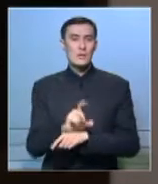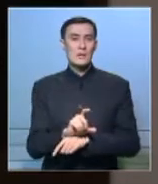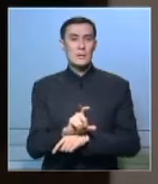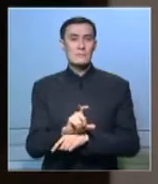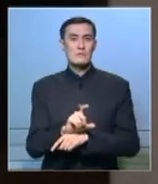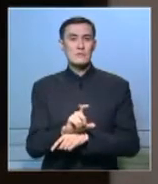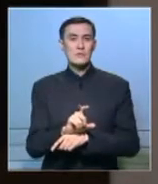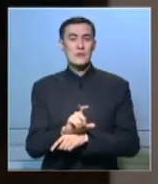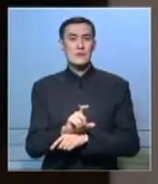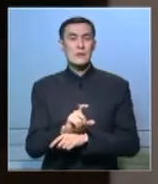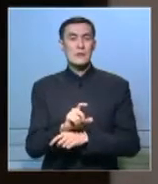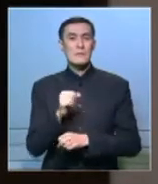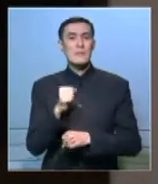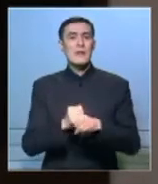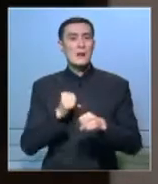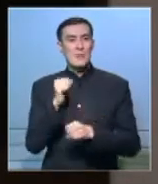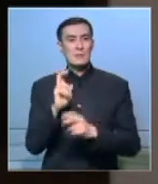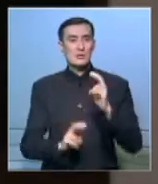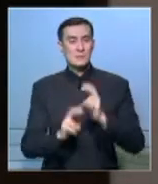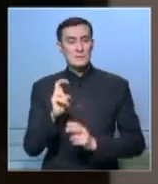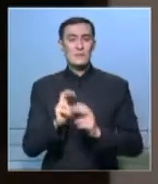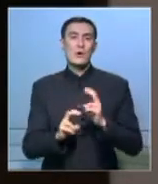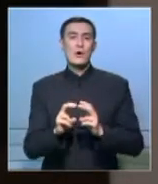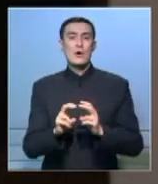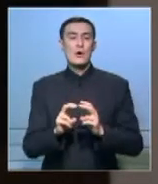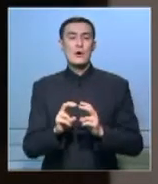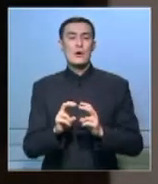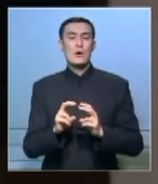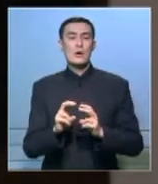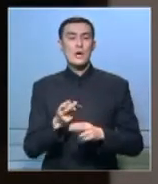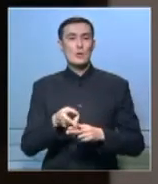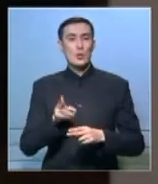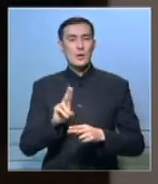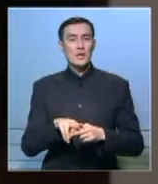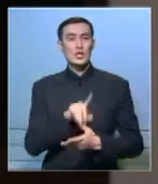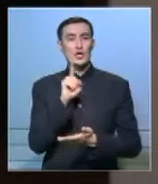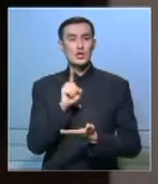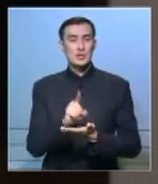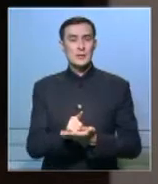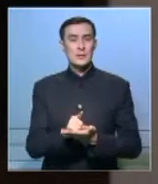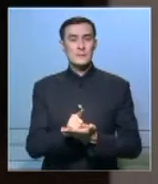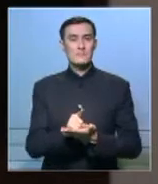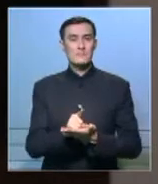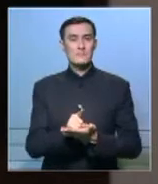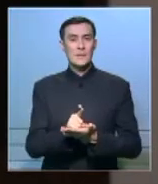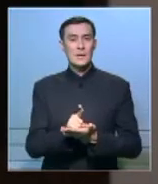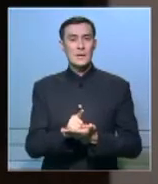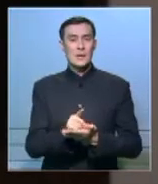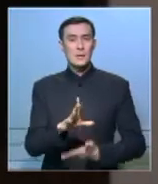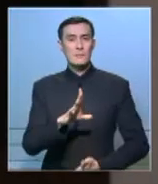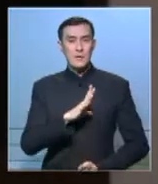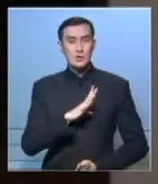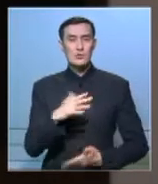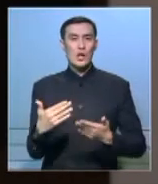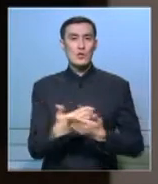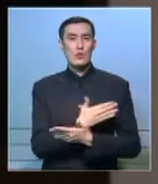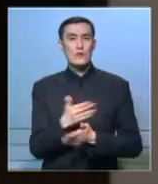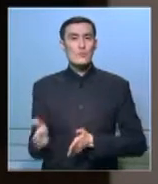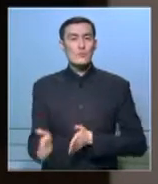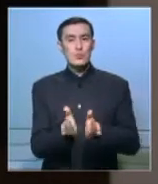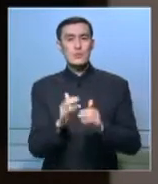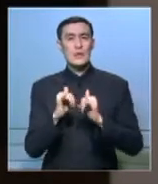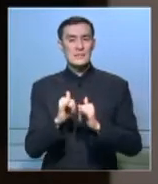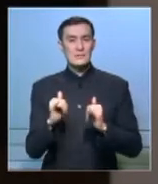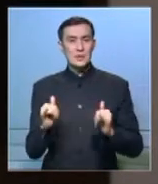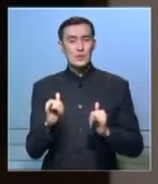части перерабатывающего комплекса, тех предприятий, которые должны встать на новый путь развития с